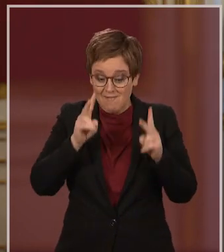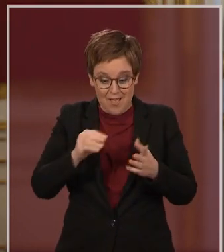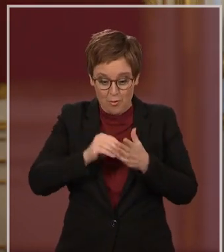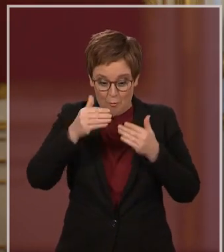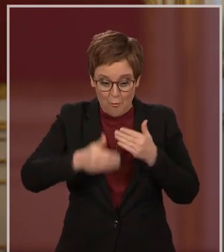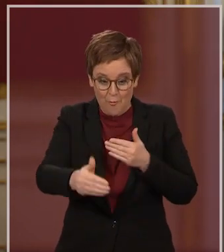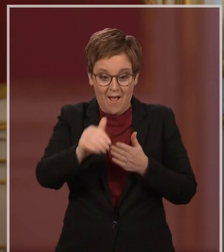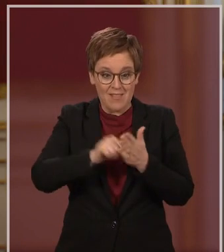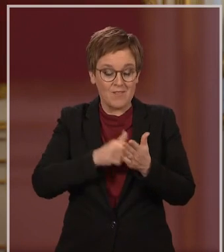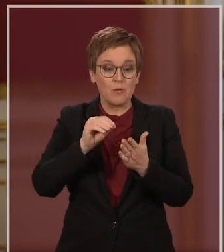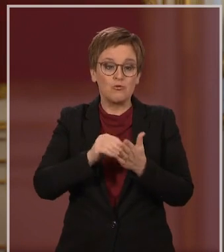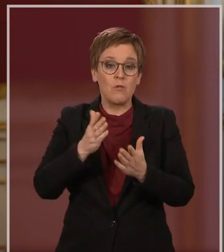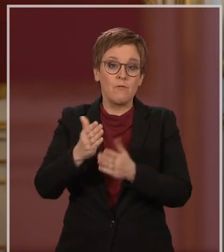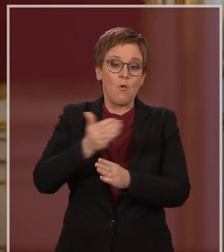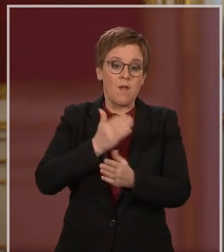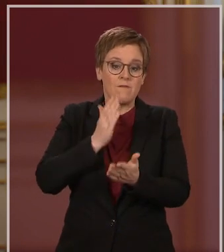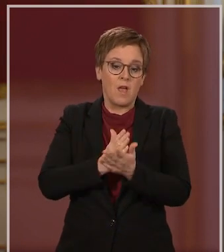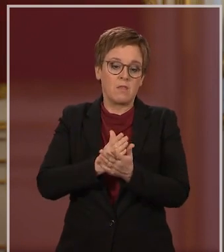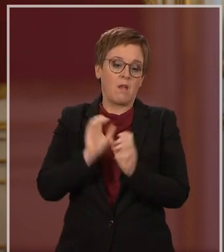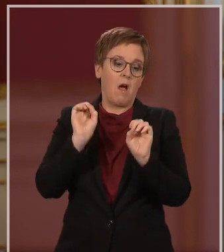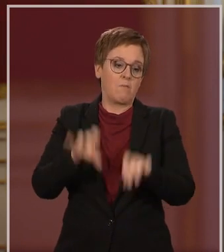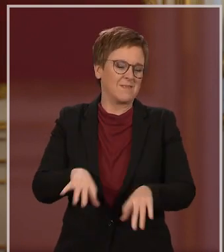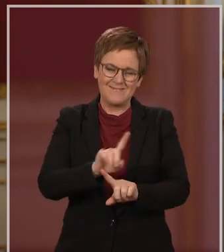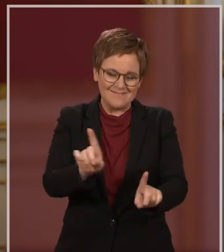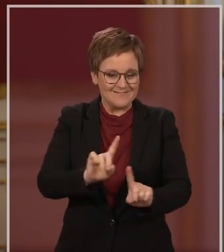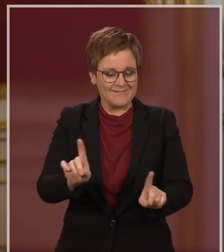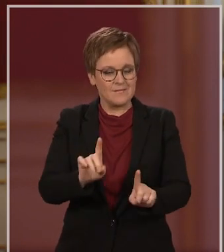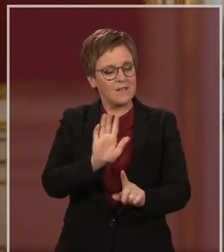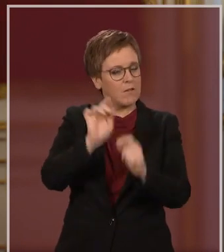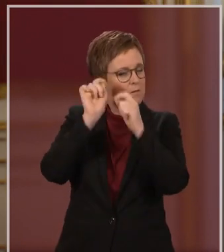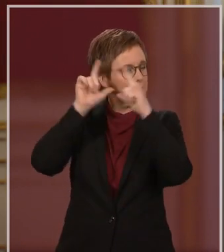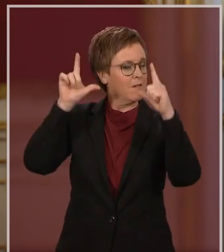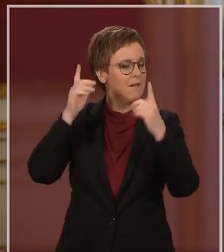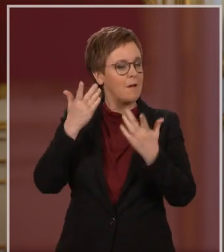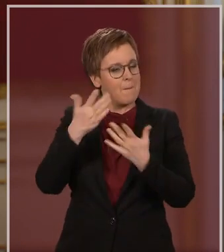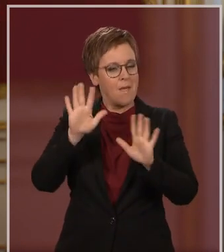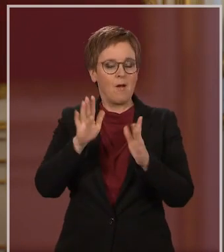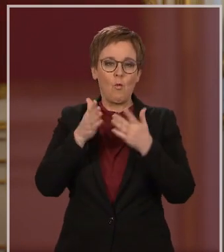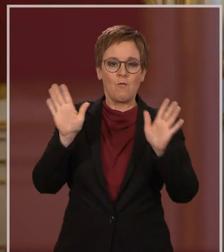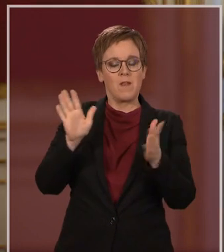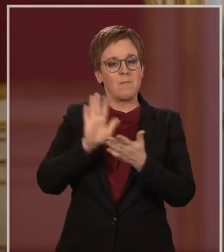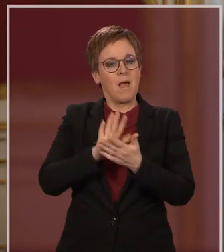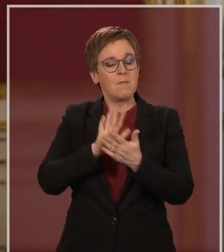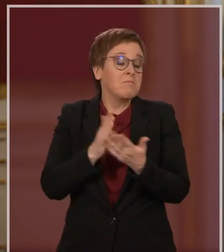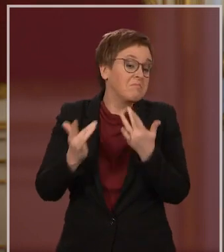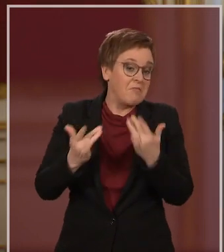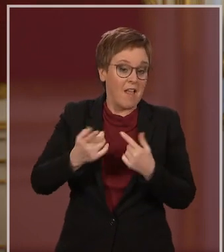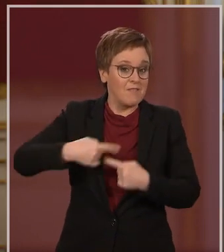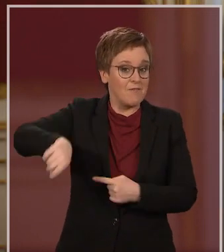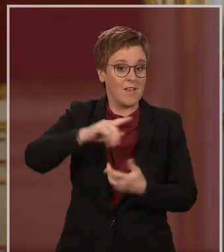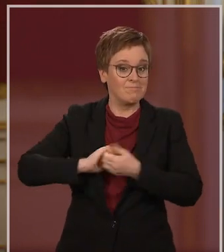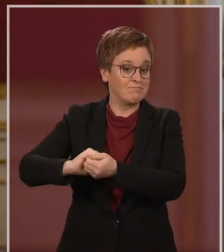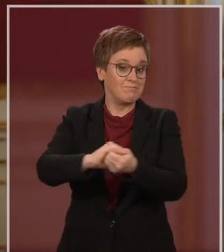Jahr überhaupt erst begonnen hat. Und in Ihrem Kopf die Möglichkeit offen zu halten, dass wir